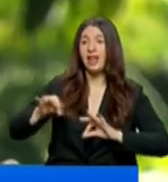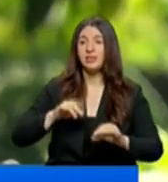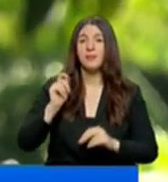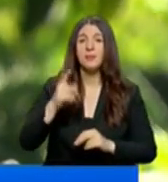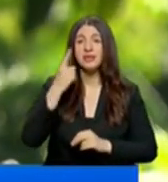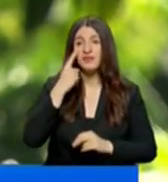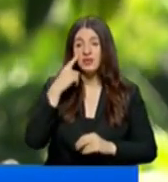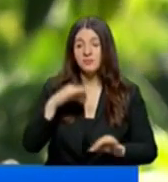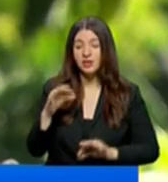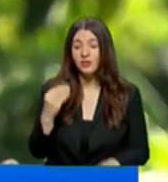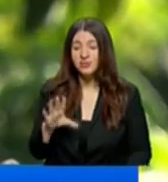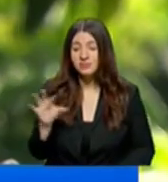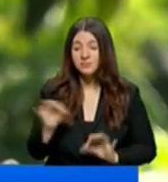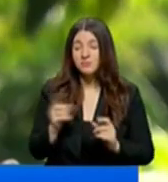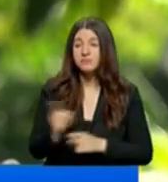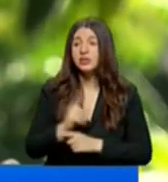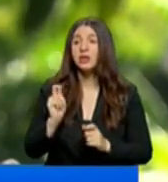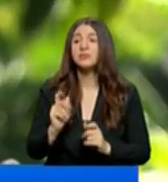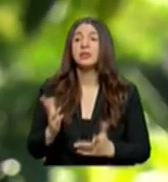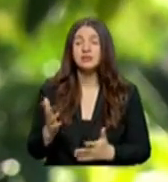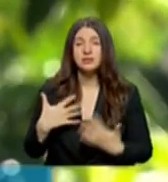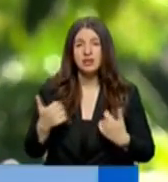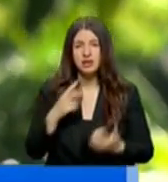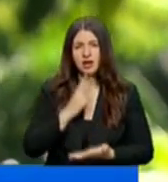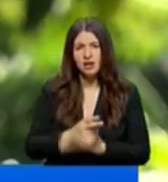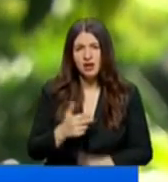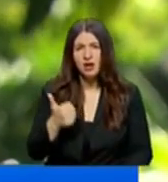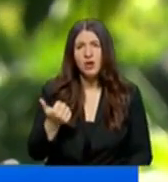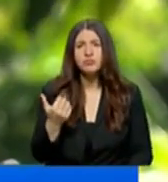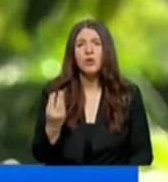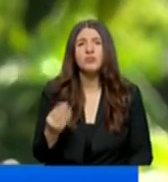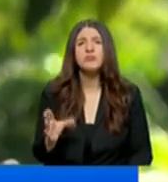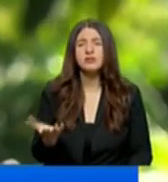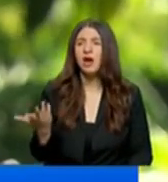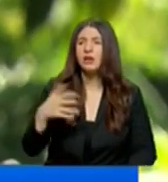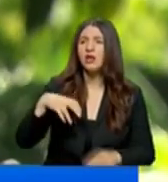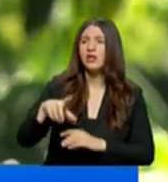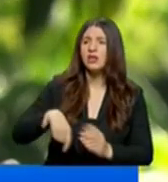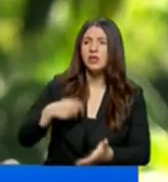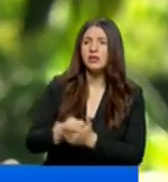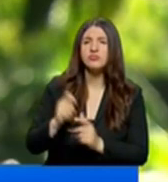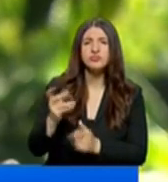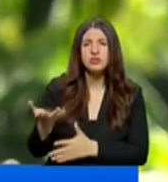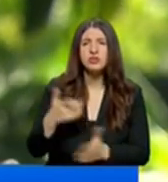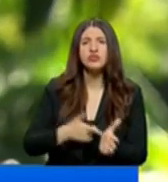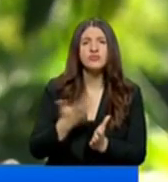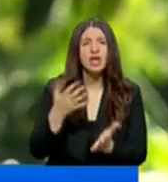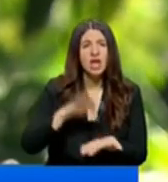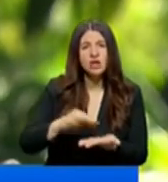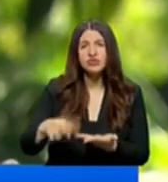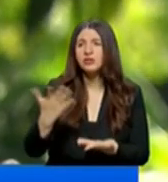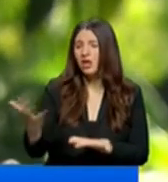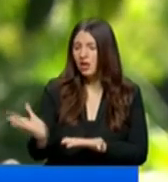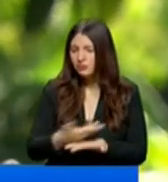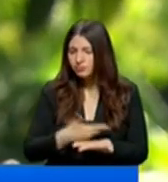devletin planı olmazsa, planlaması olmazsa sağlıklı kararlar alamazsınız. Hangi alanlara yatırım yapacaksınız? Çiftçi neyi ekecek,